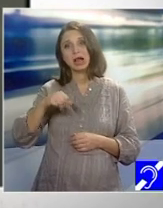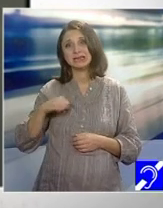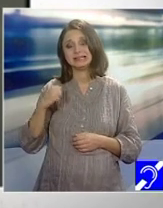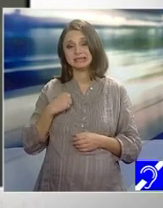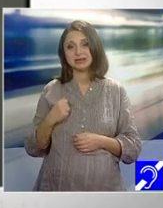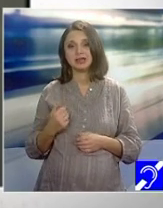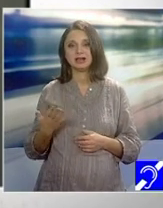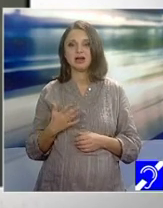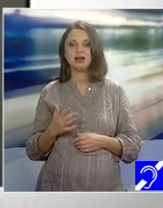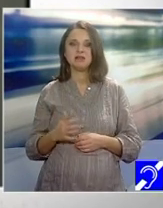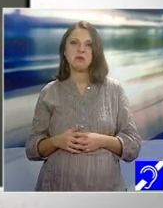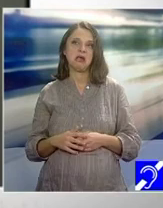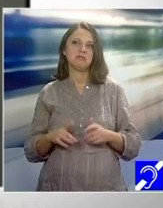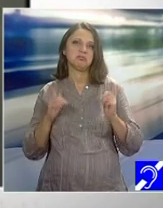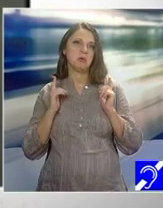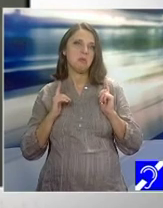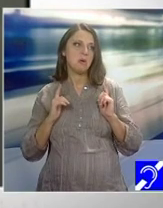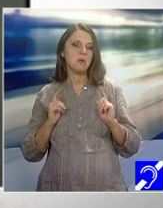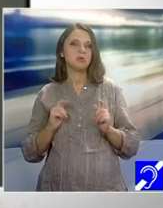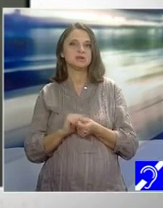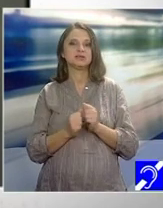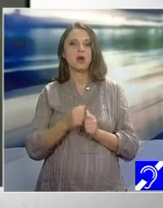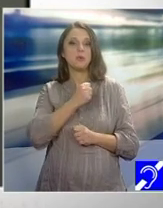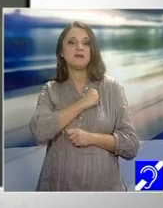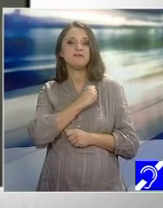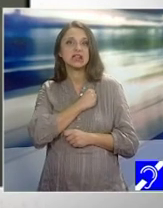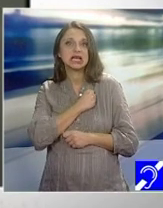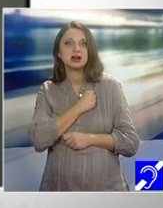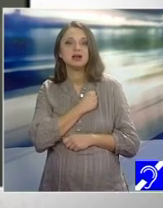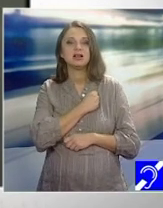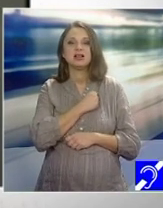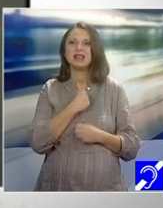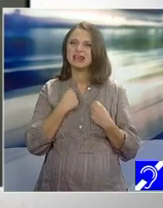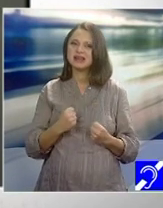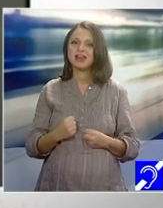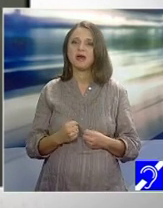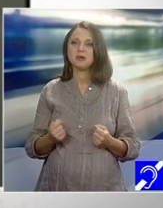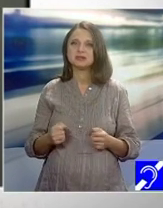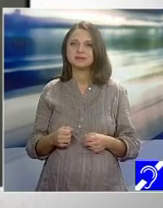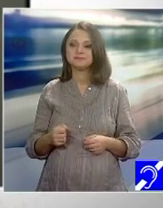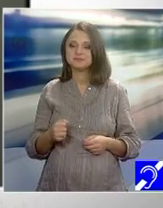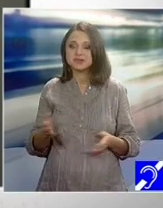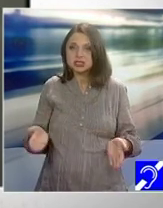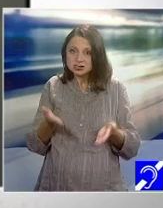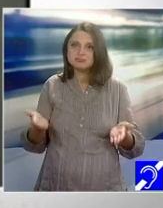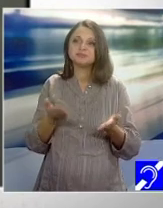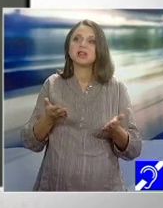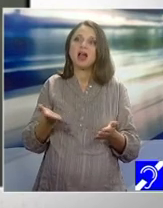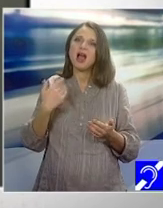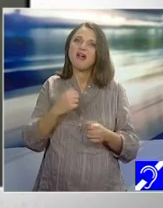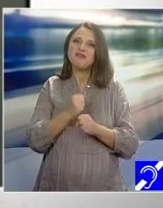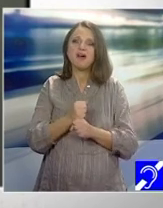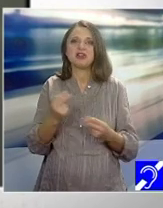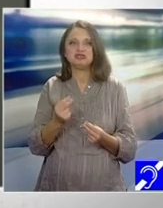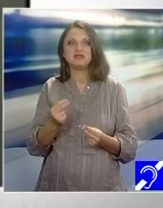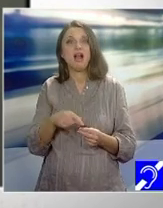comunitate, probabil și din teamă, e foarte greu să-i determin să iasă din zona lor de confort. Noi avem multe